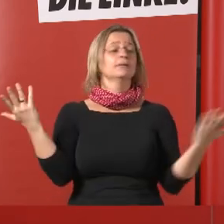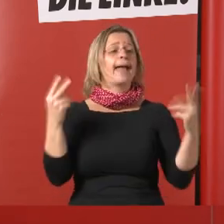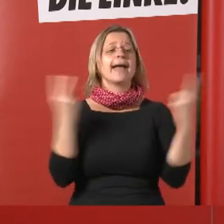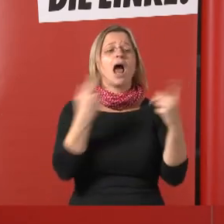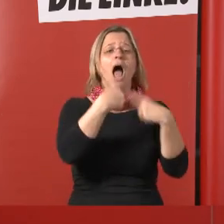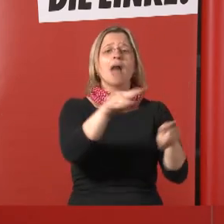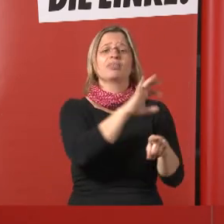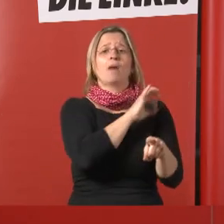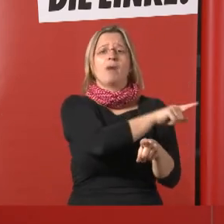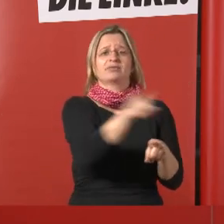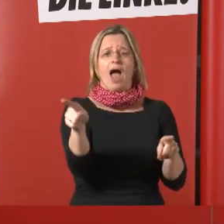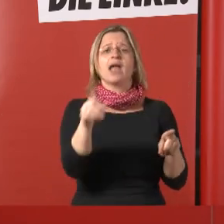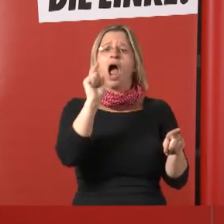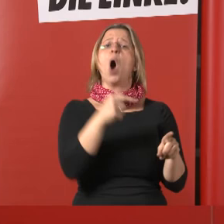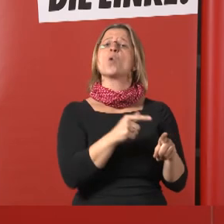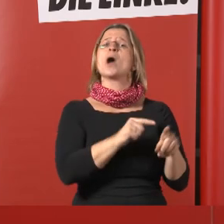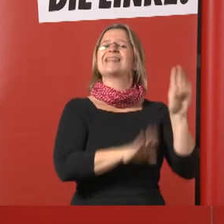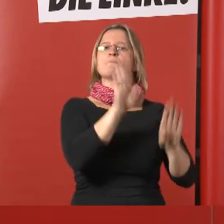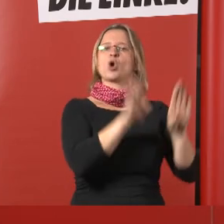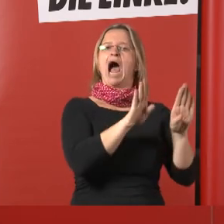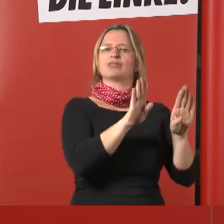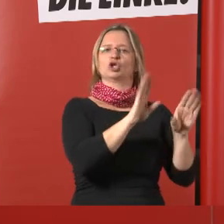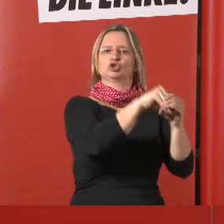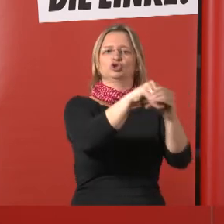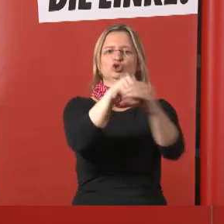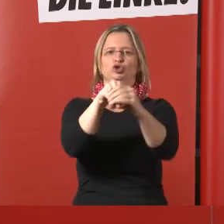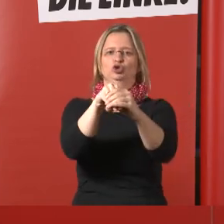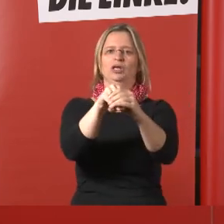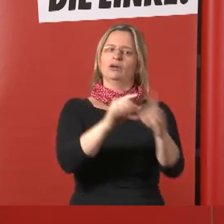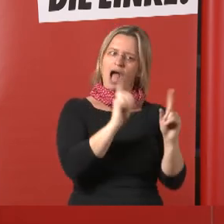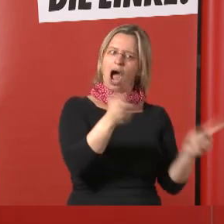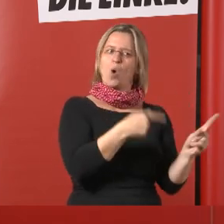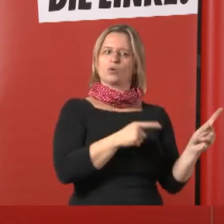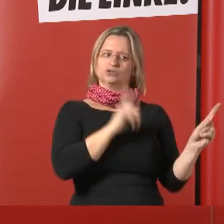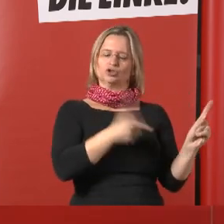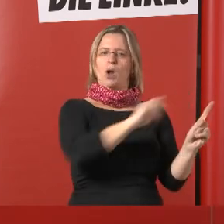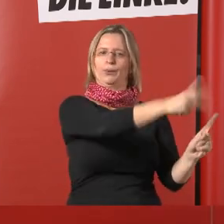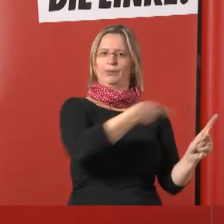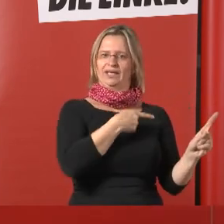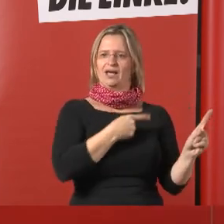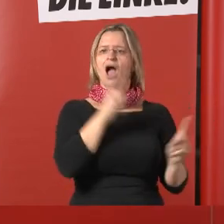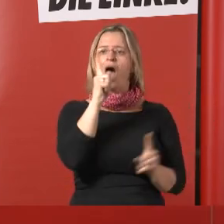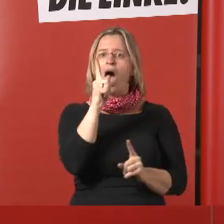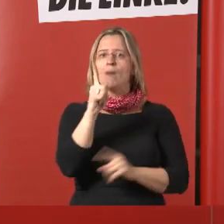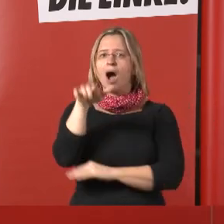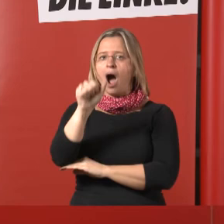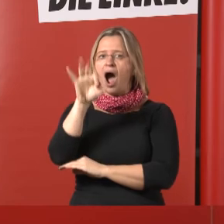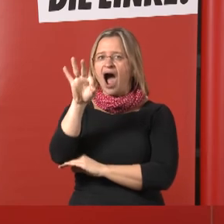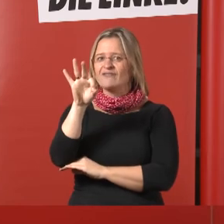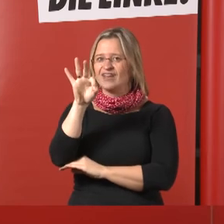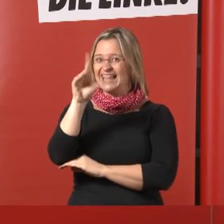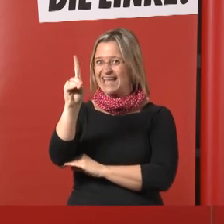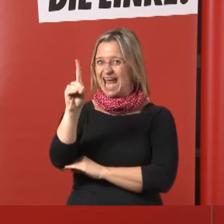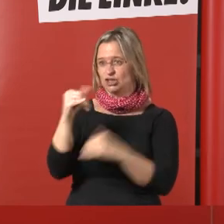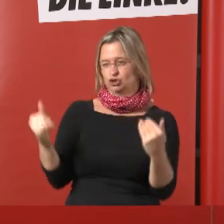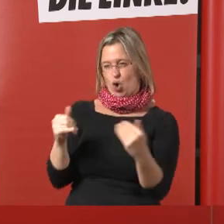Eine solche Klarheit erwarten wir von allen demokratischen Parteien. Und ich sage das auch vor dem Hintergrund, dass wir mit der AfD